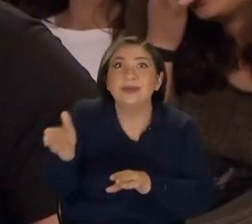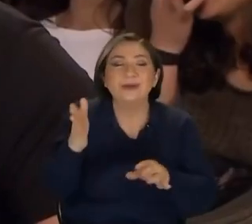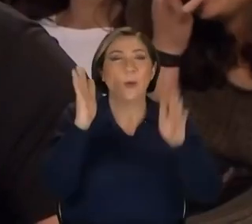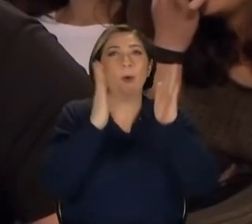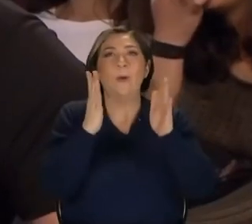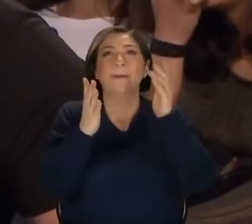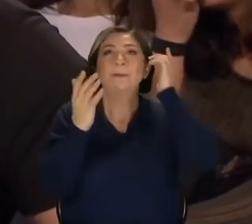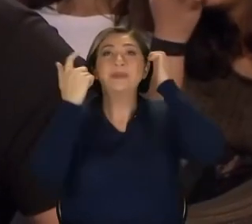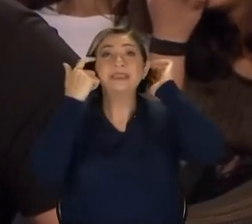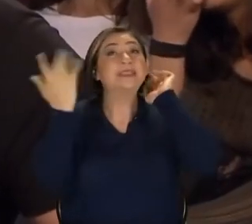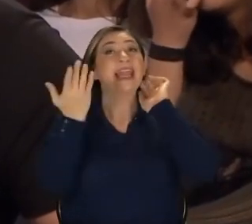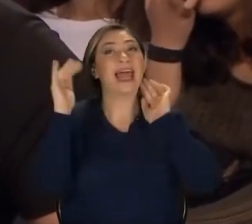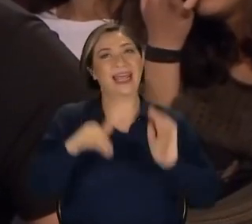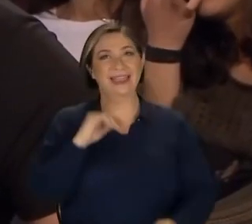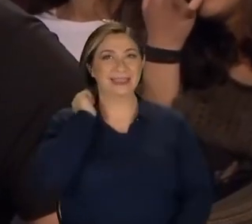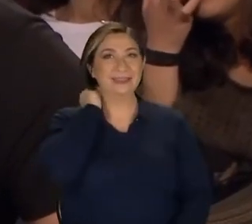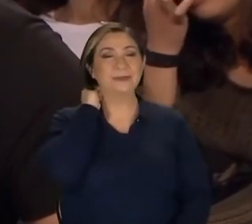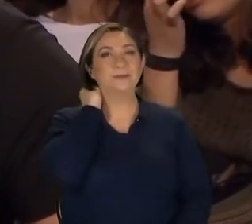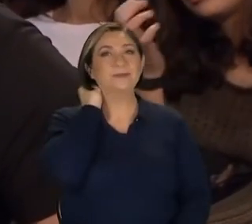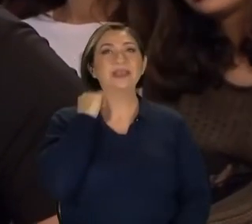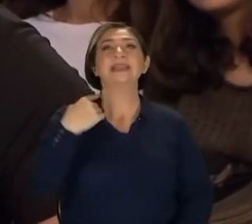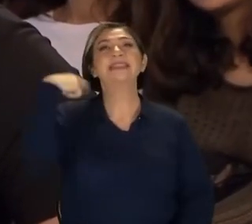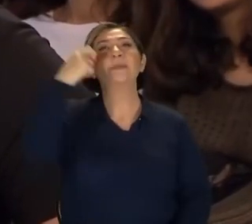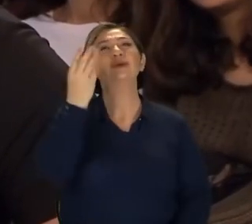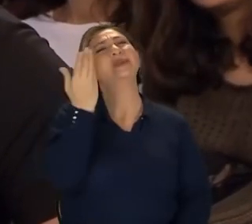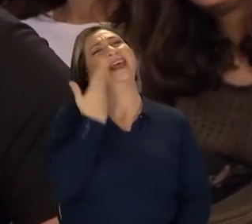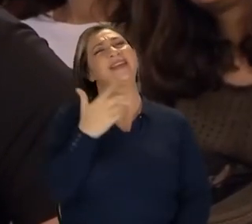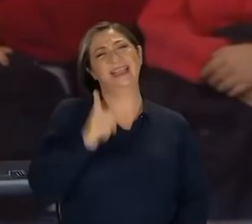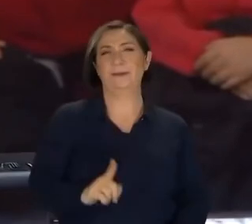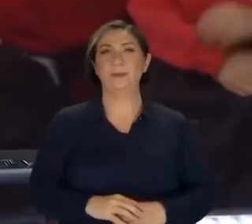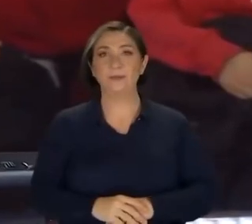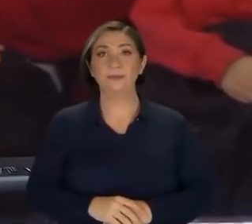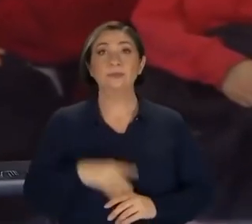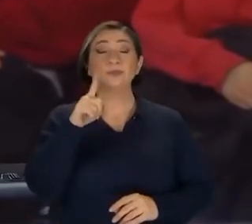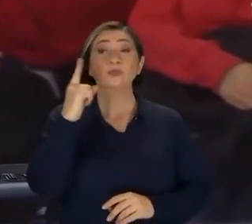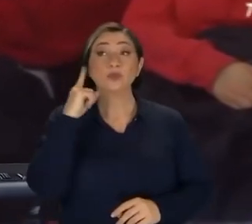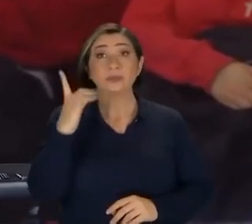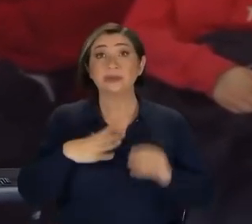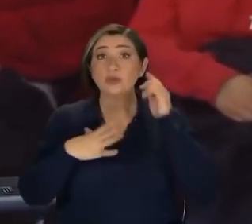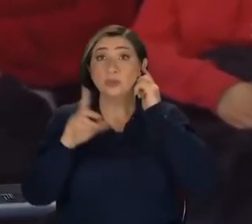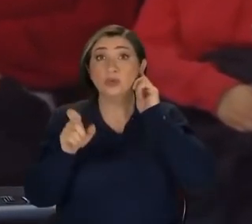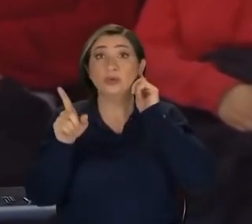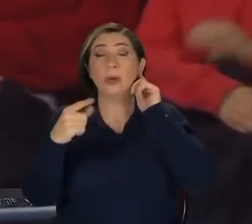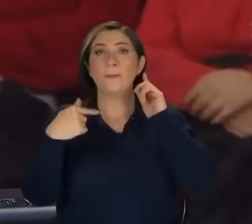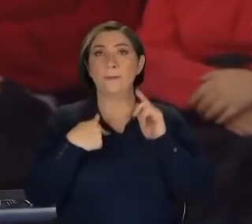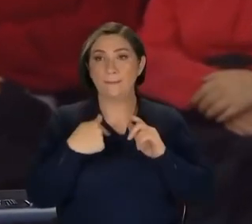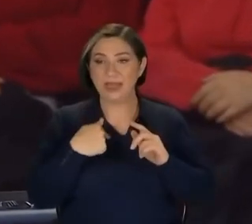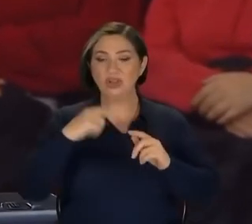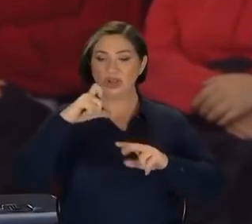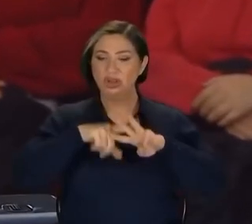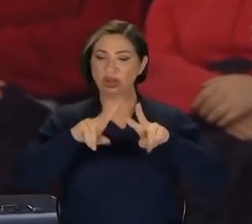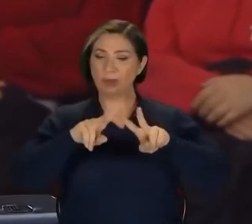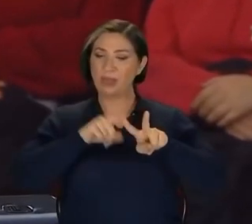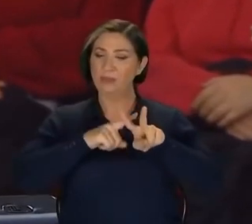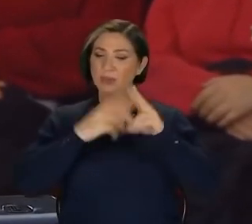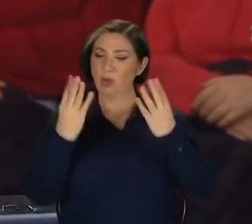zaten. Neler geldi başımıza ya. Ya sinema çok zevkli. Peki şunu duymak istiyor muydun yani? Ben Cem Yılmaz